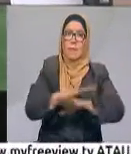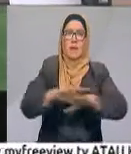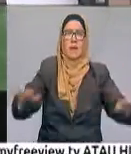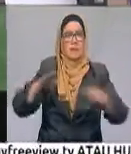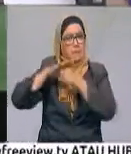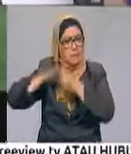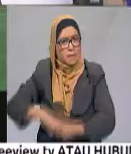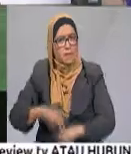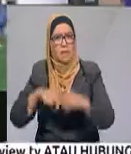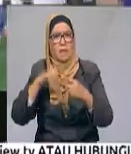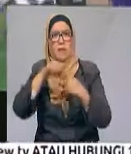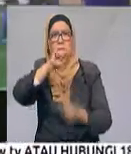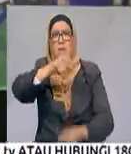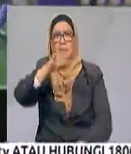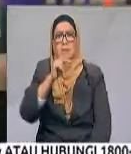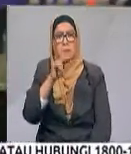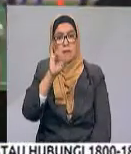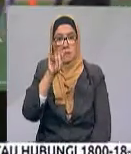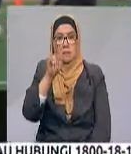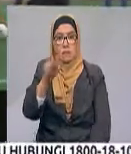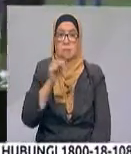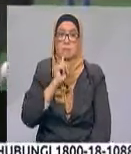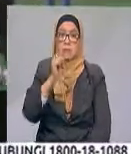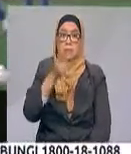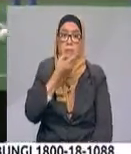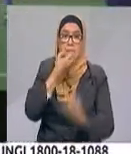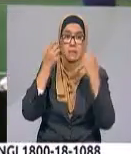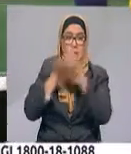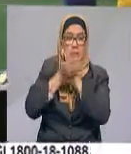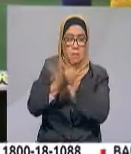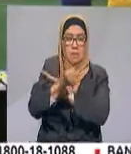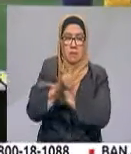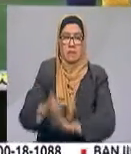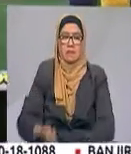biarpun Tajikistan mempunyai kelebihan.